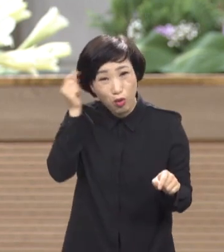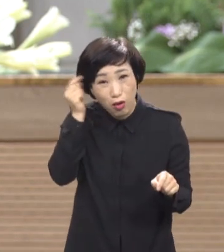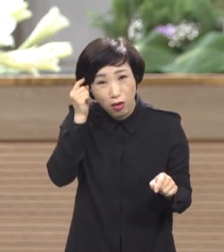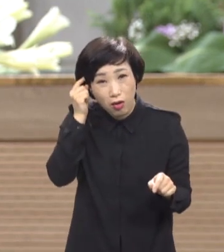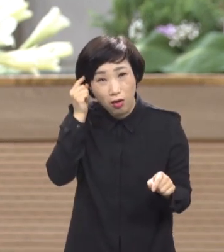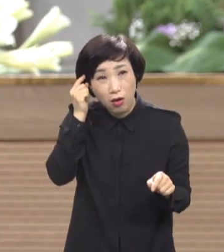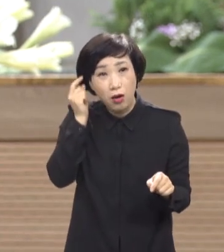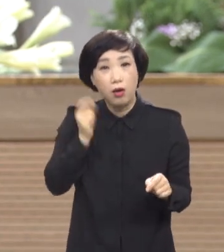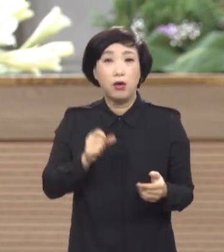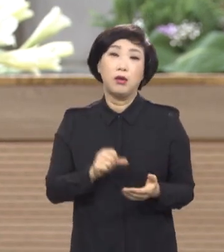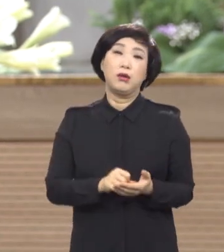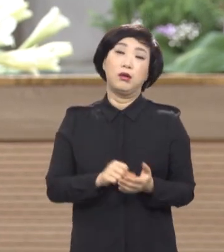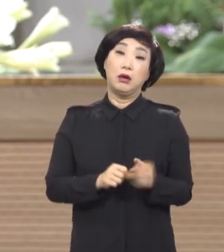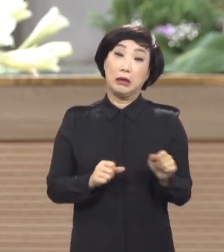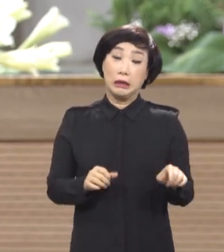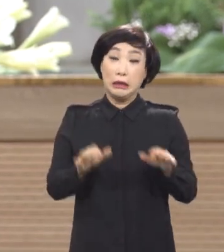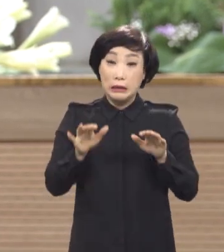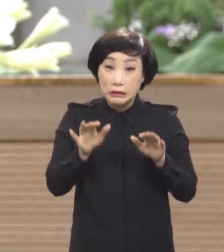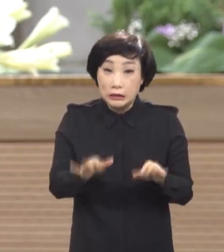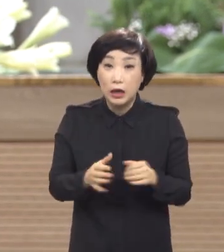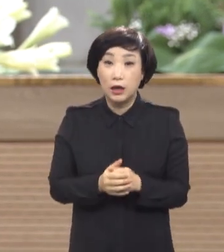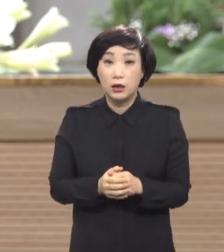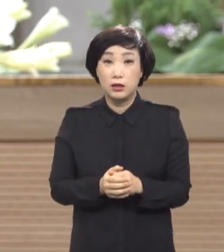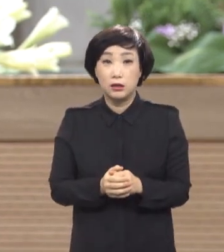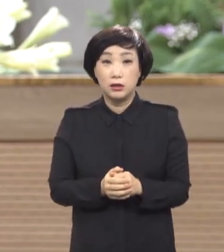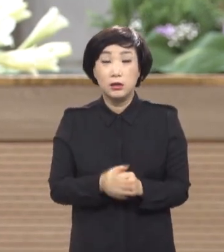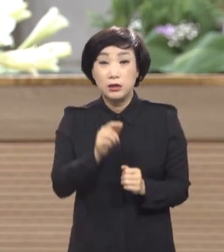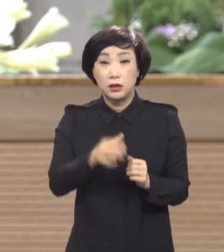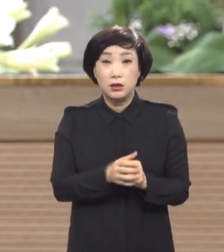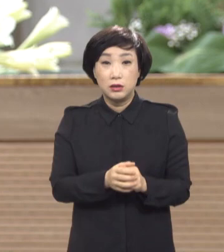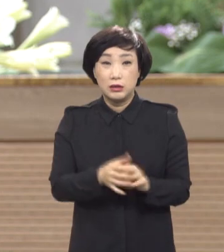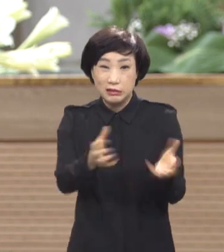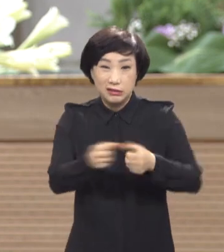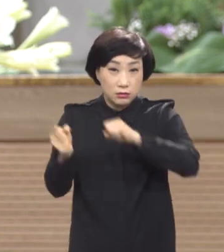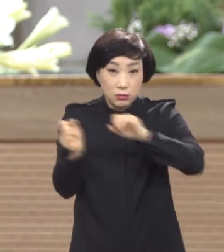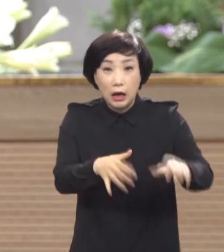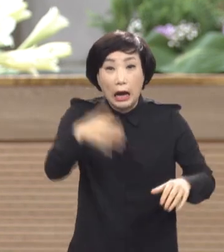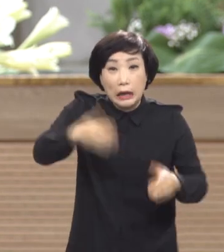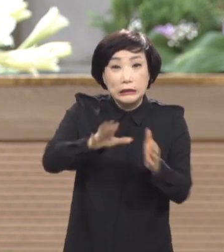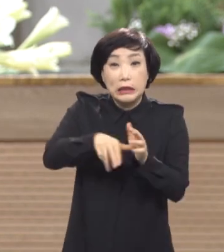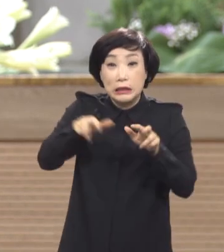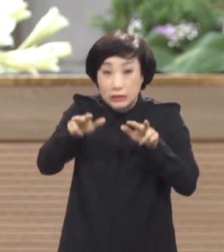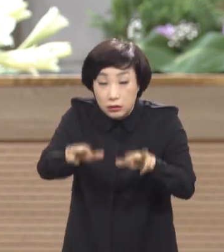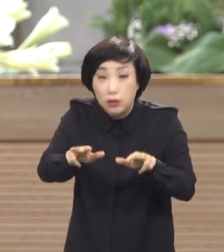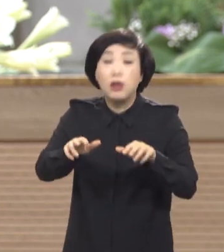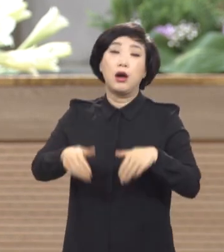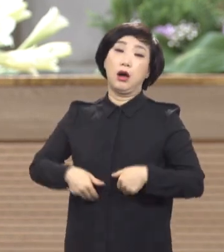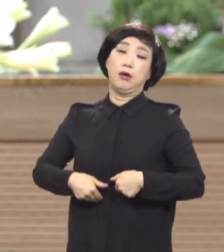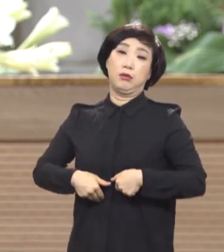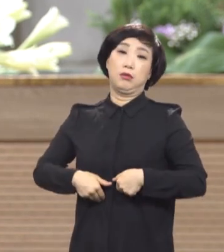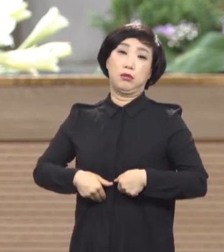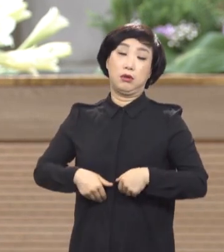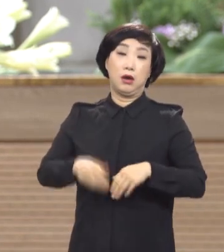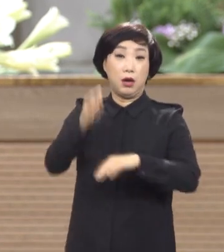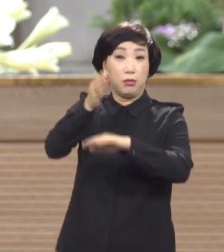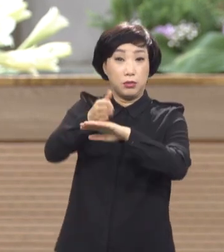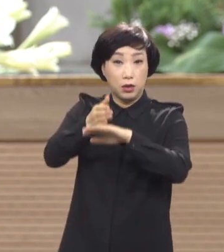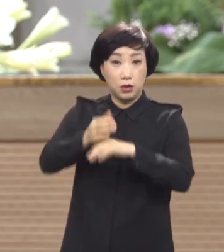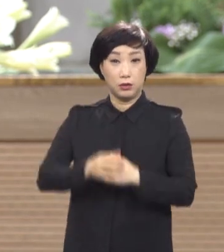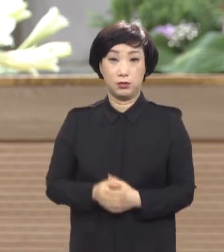그러니까 찢어지기 전에 감사해 자